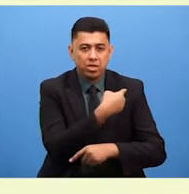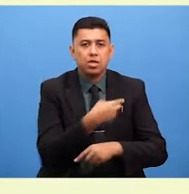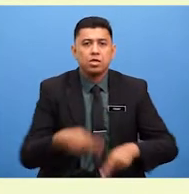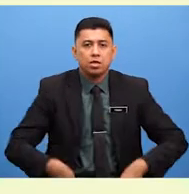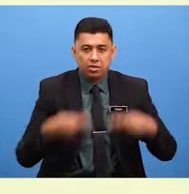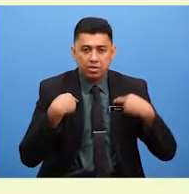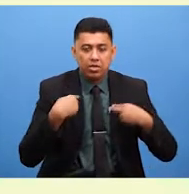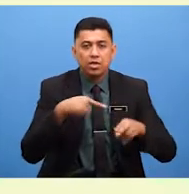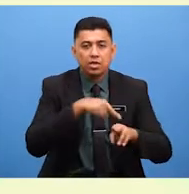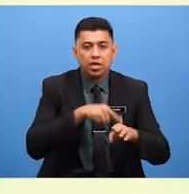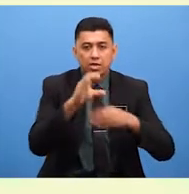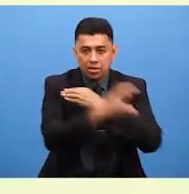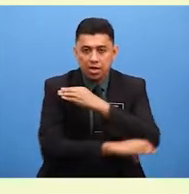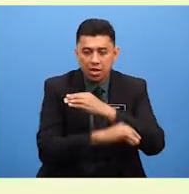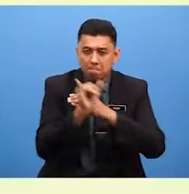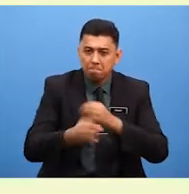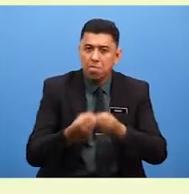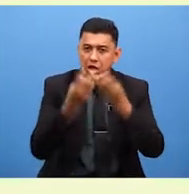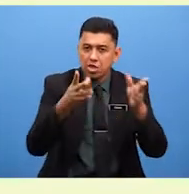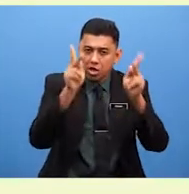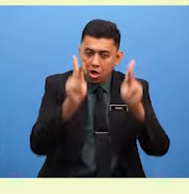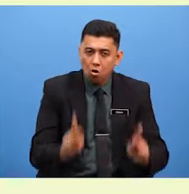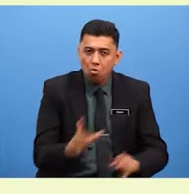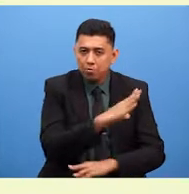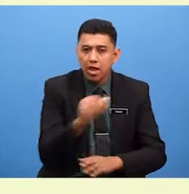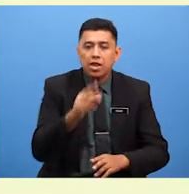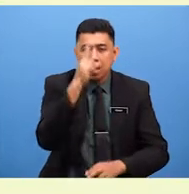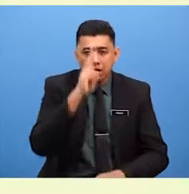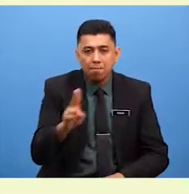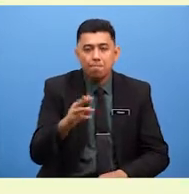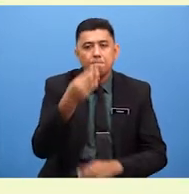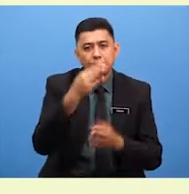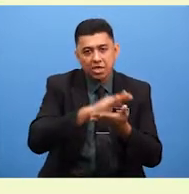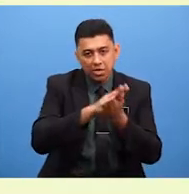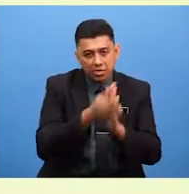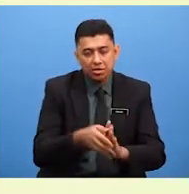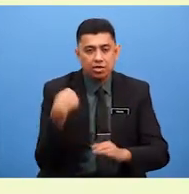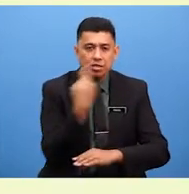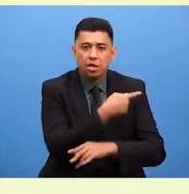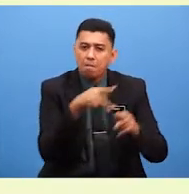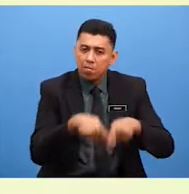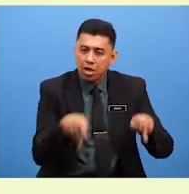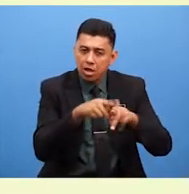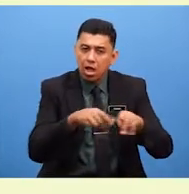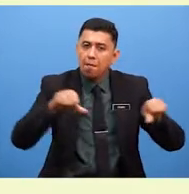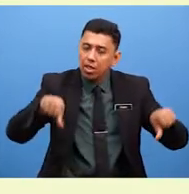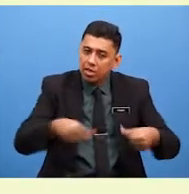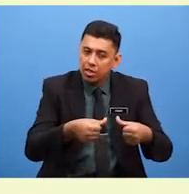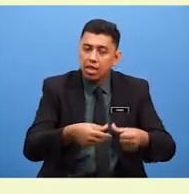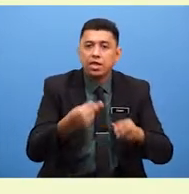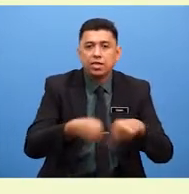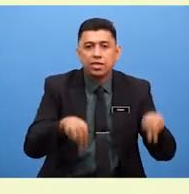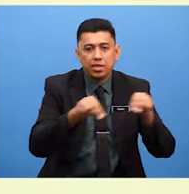di negara yang mempunyai pelbagai kaum dan agama. Maka, kita perlulah